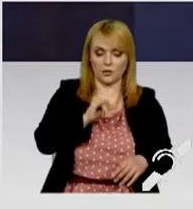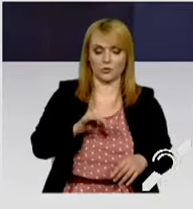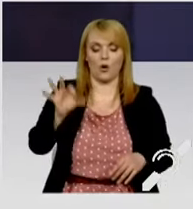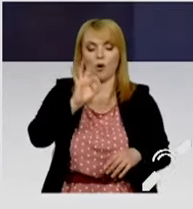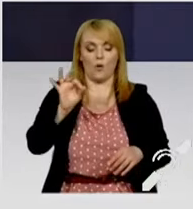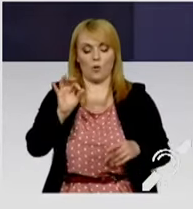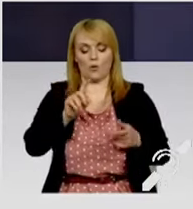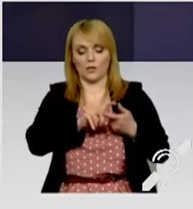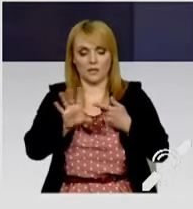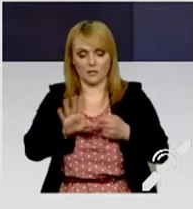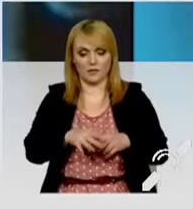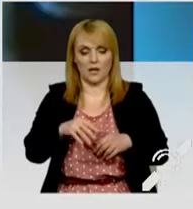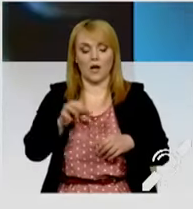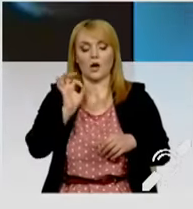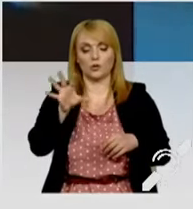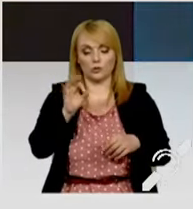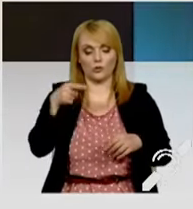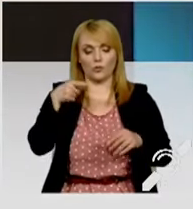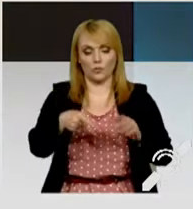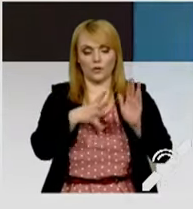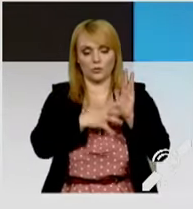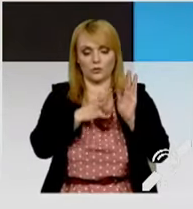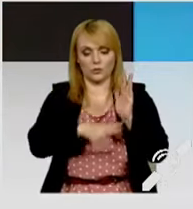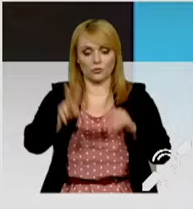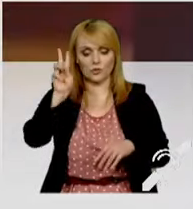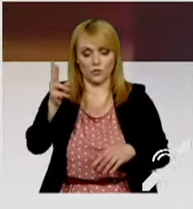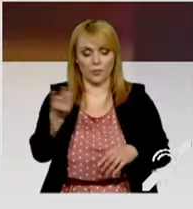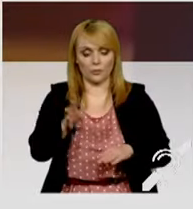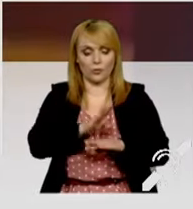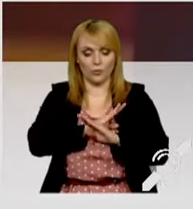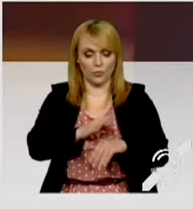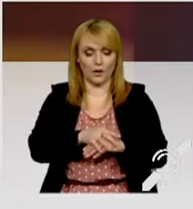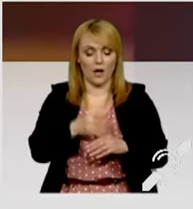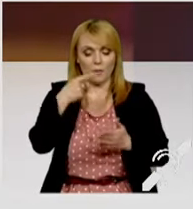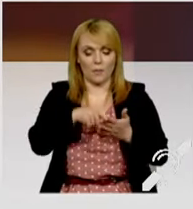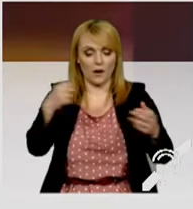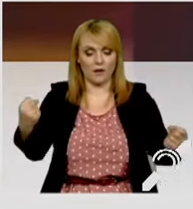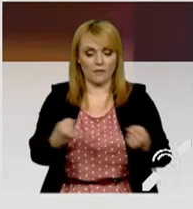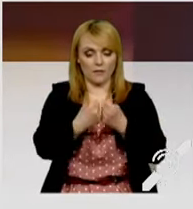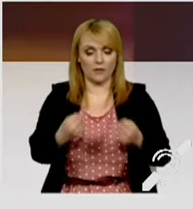octombrie 1992 s-au stins împreună în urma unui accident de mașină.